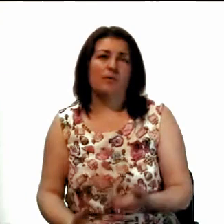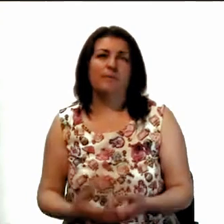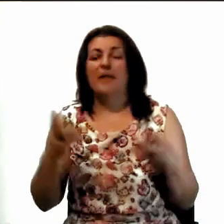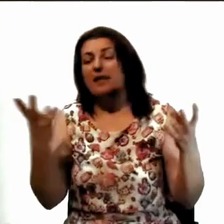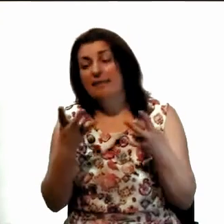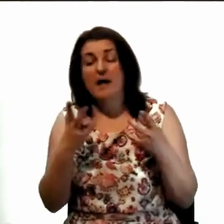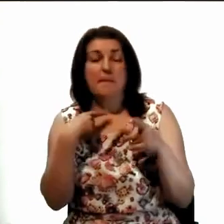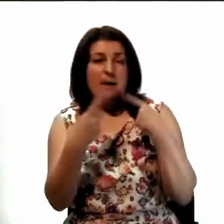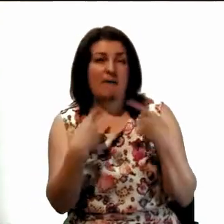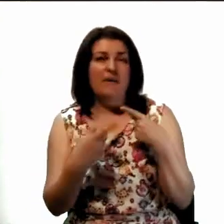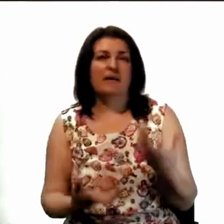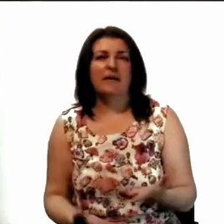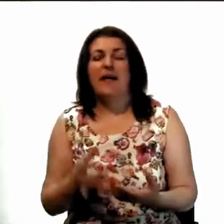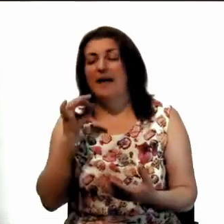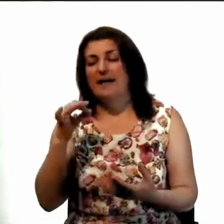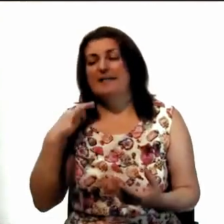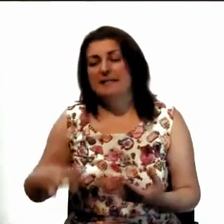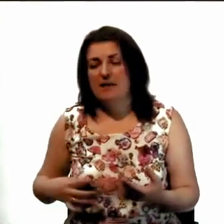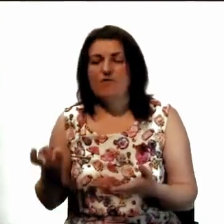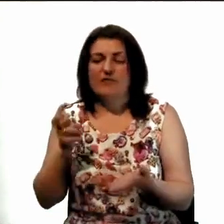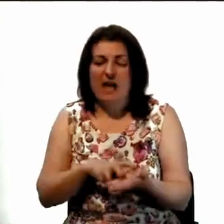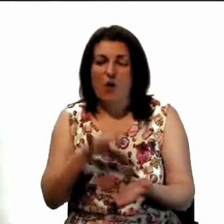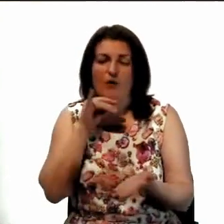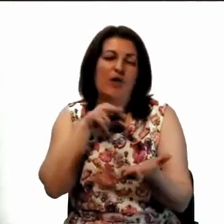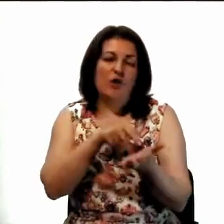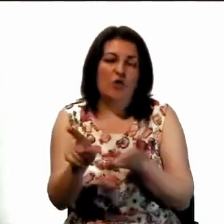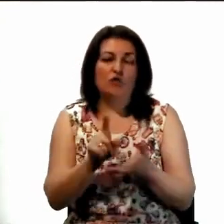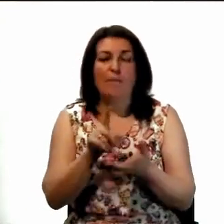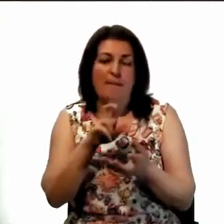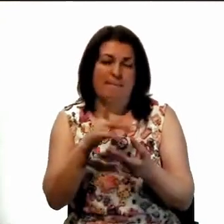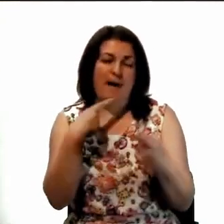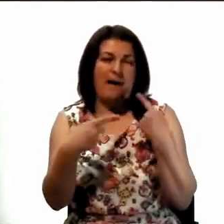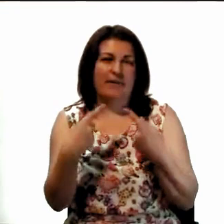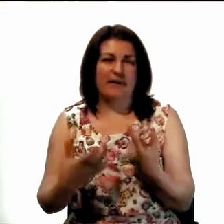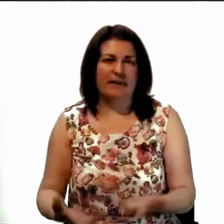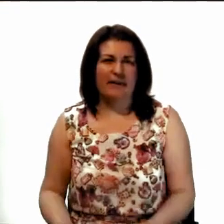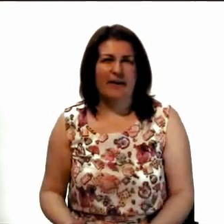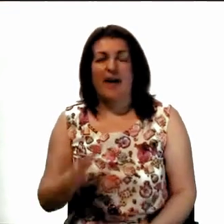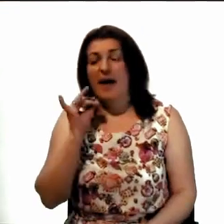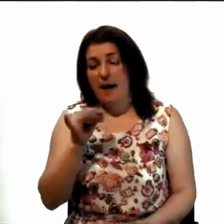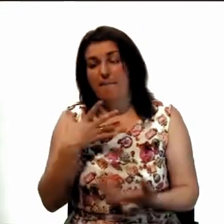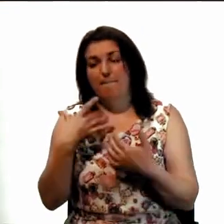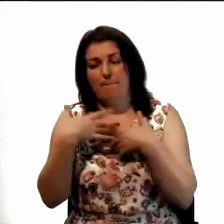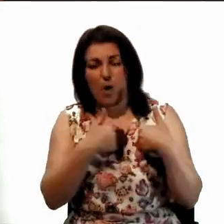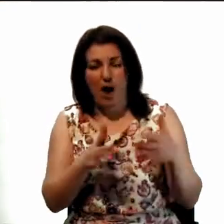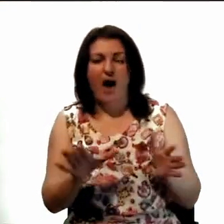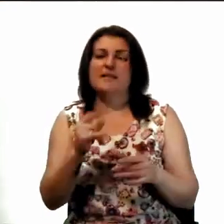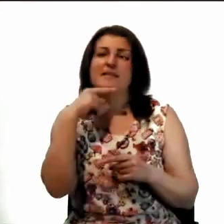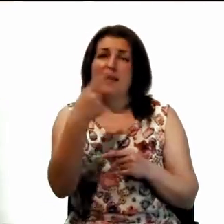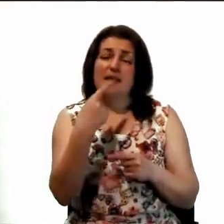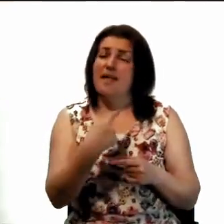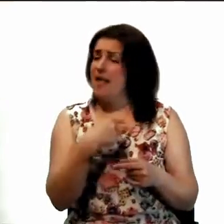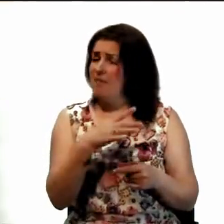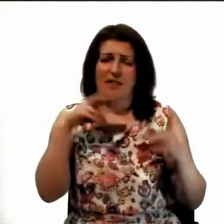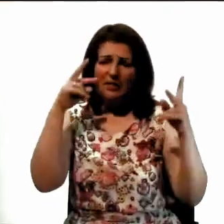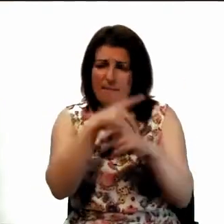Надо поговорить. И сын встает и идет, чтобы поговорить. И покаяться, и сказать, я был